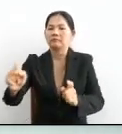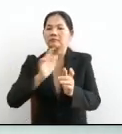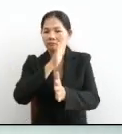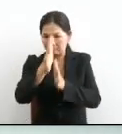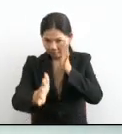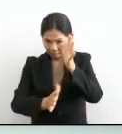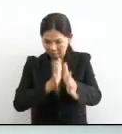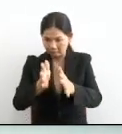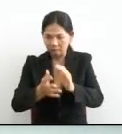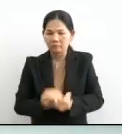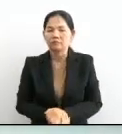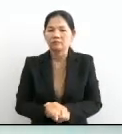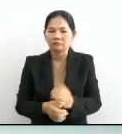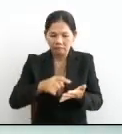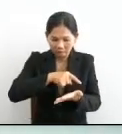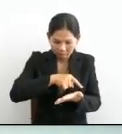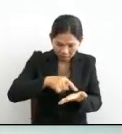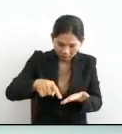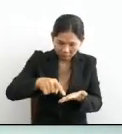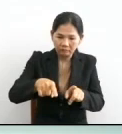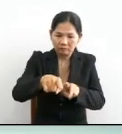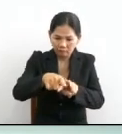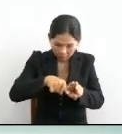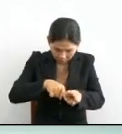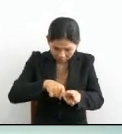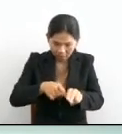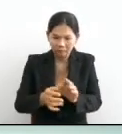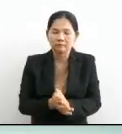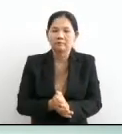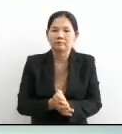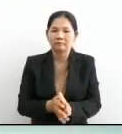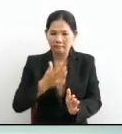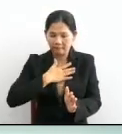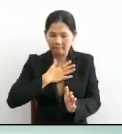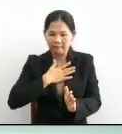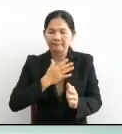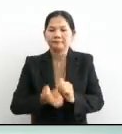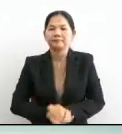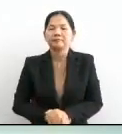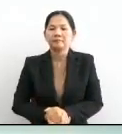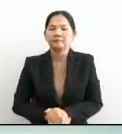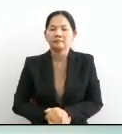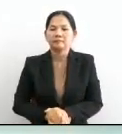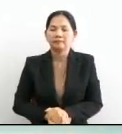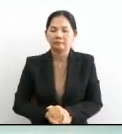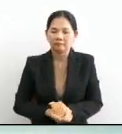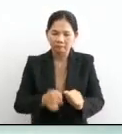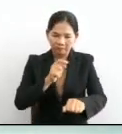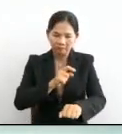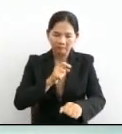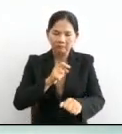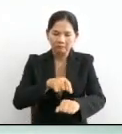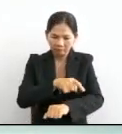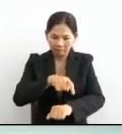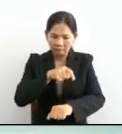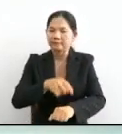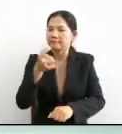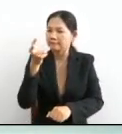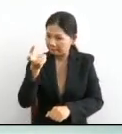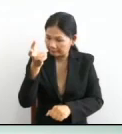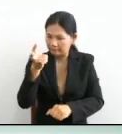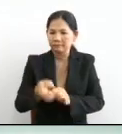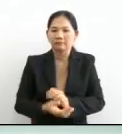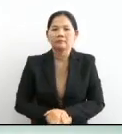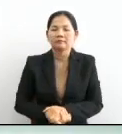án chà hai con cụ bằng tốt đôi chìa này cứu chăng màu nơi con sụp hứ được bỏ cốn nà cốn chà này cứu tục bê lại cốn chà bằng tết nà